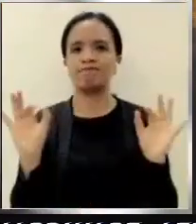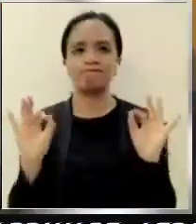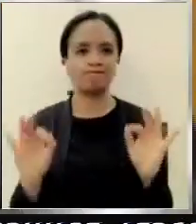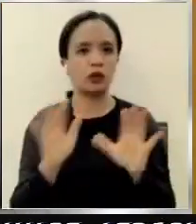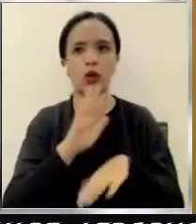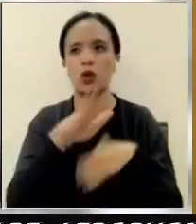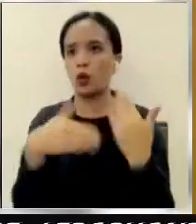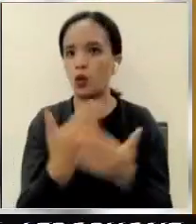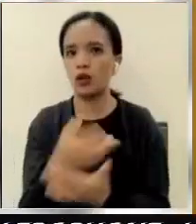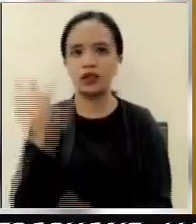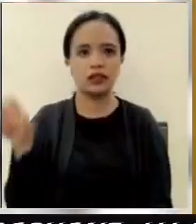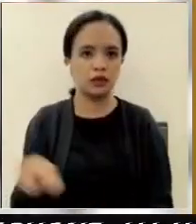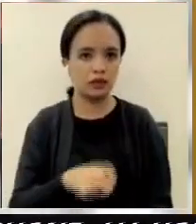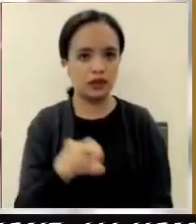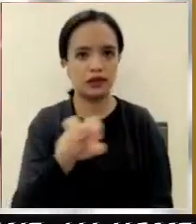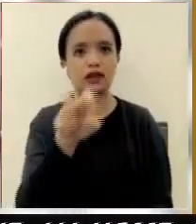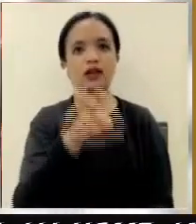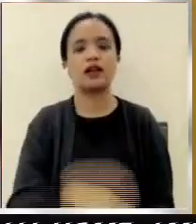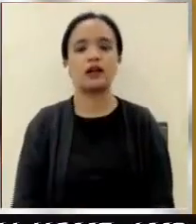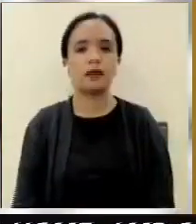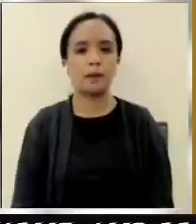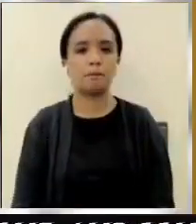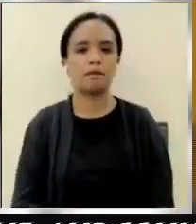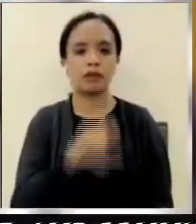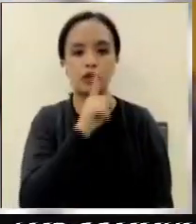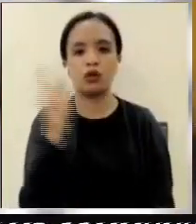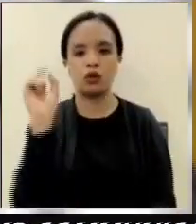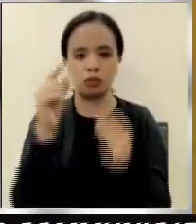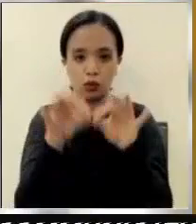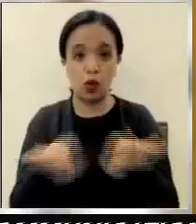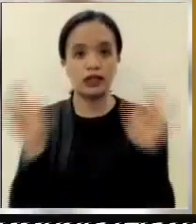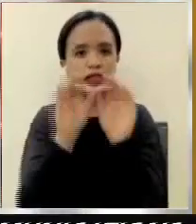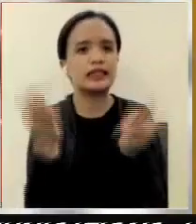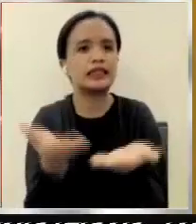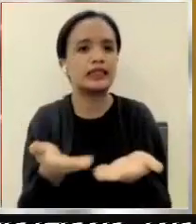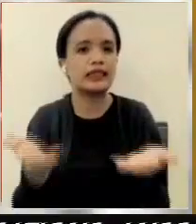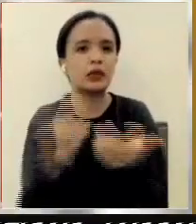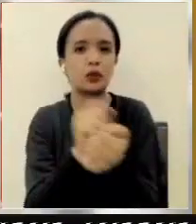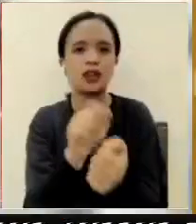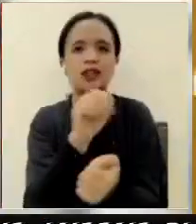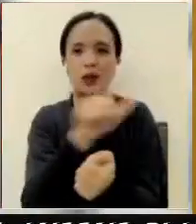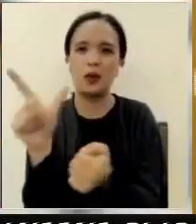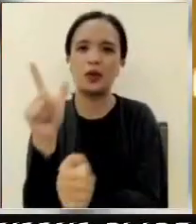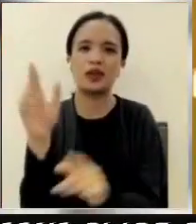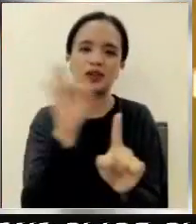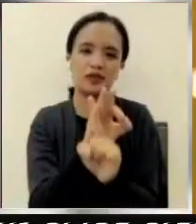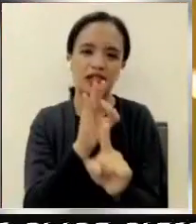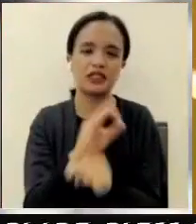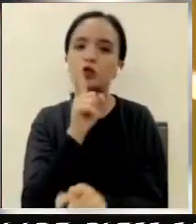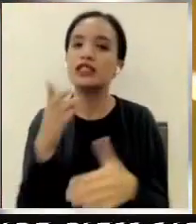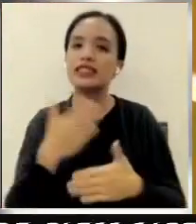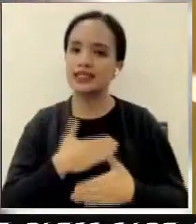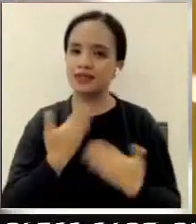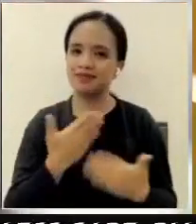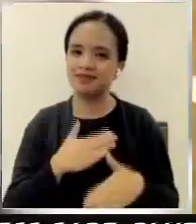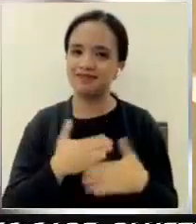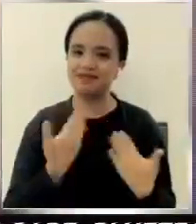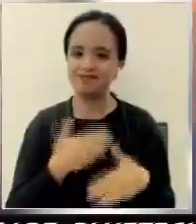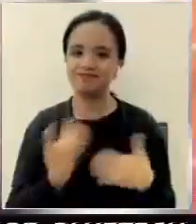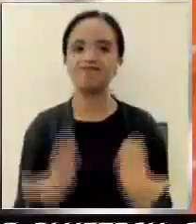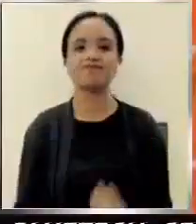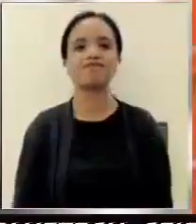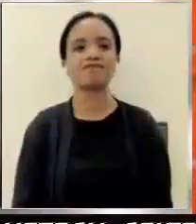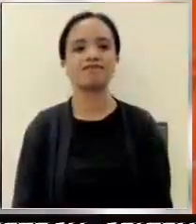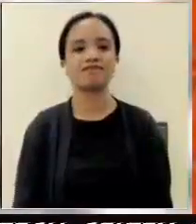biyahe, and just to be here with all our kapuso, sobrang saya and... We love Cebu.